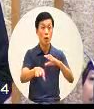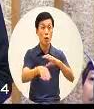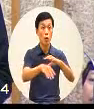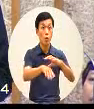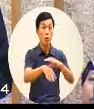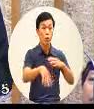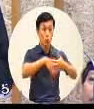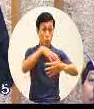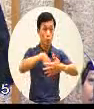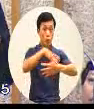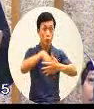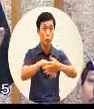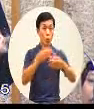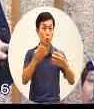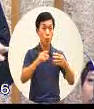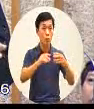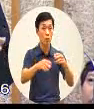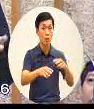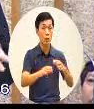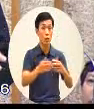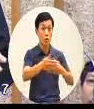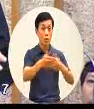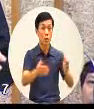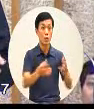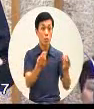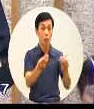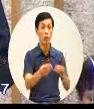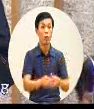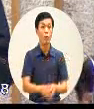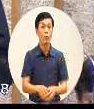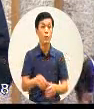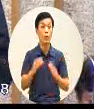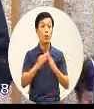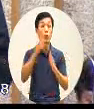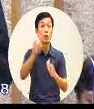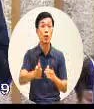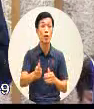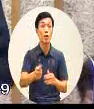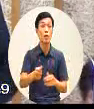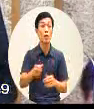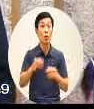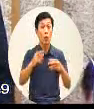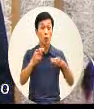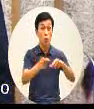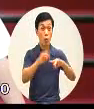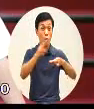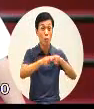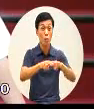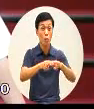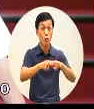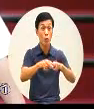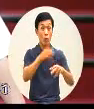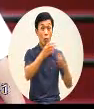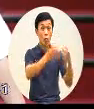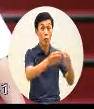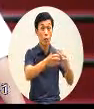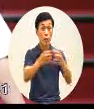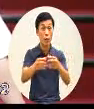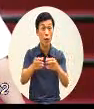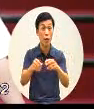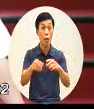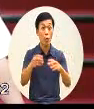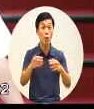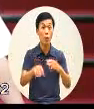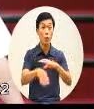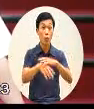转的，就是咱来定义伊的。 局长， 对不？ 局长， 我先 公共设施没有容积。 公设施本来 就没有容